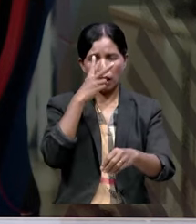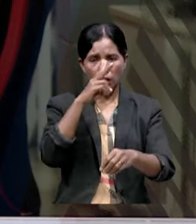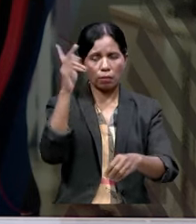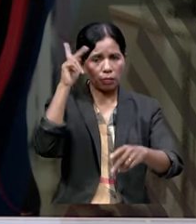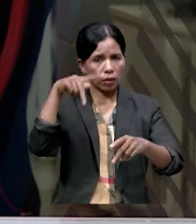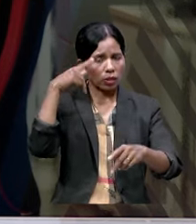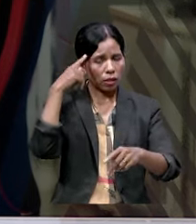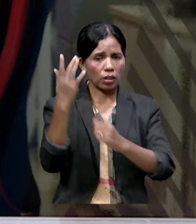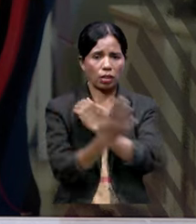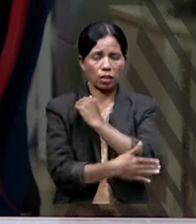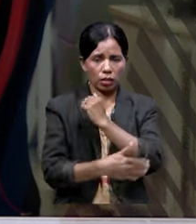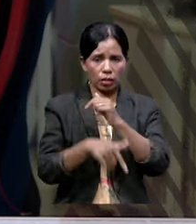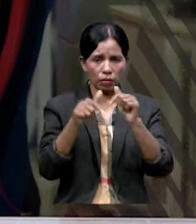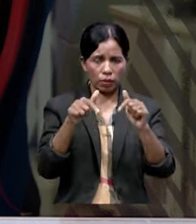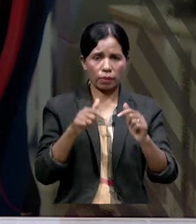relara.